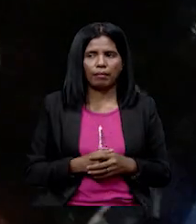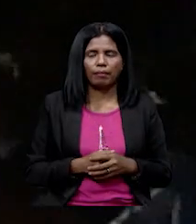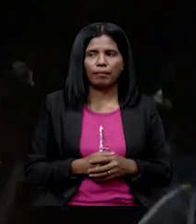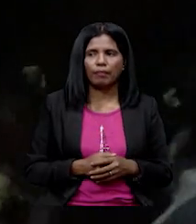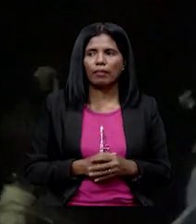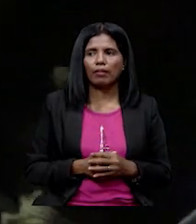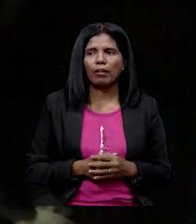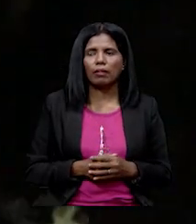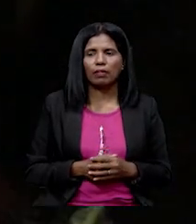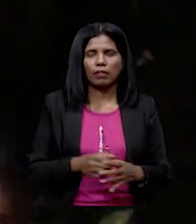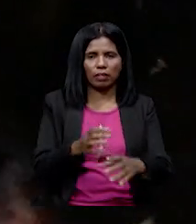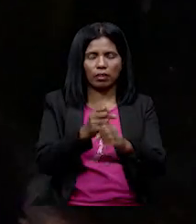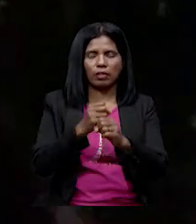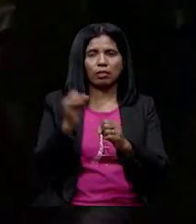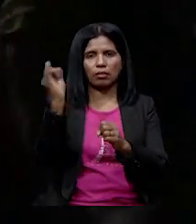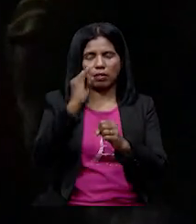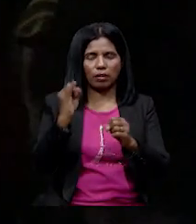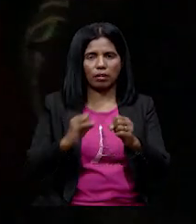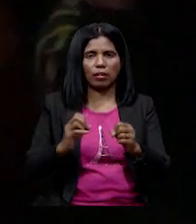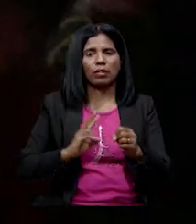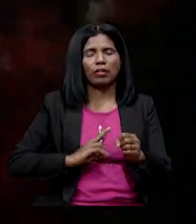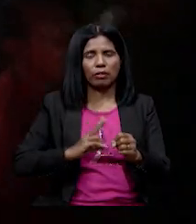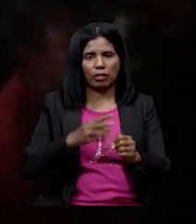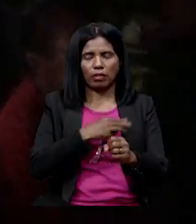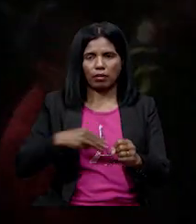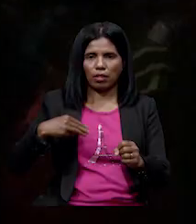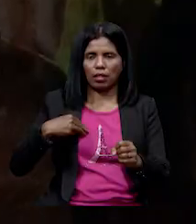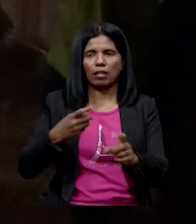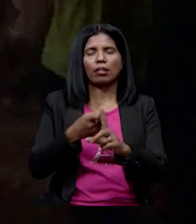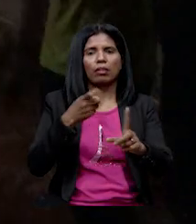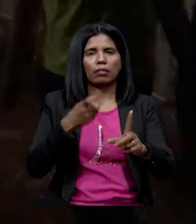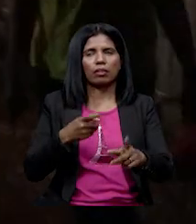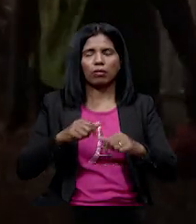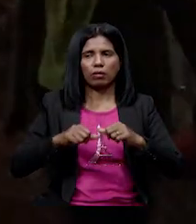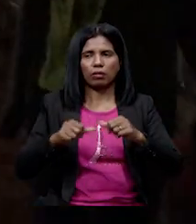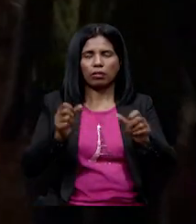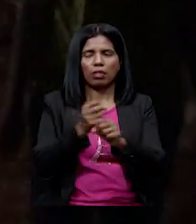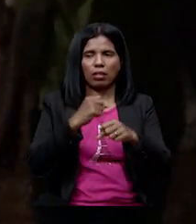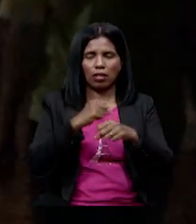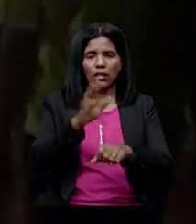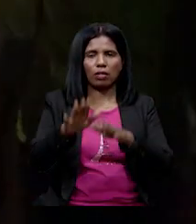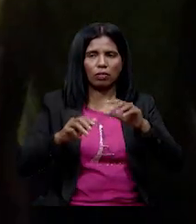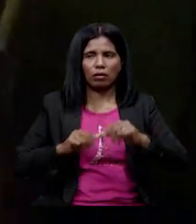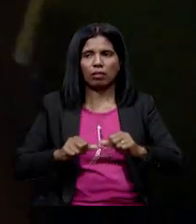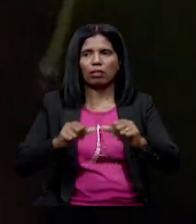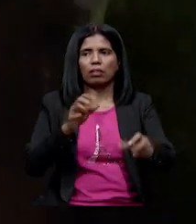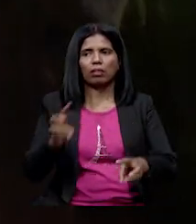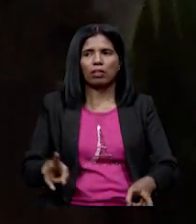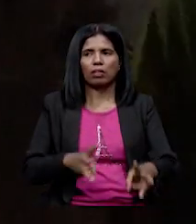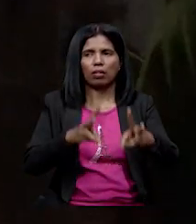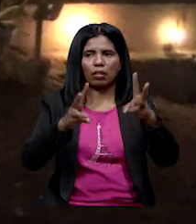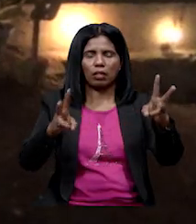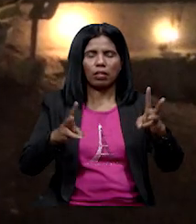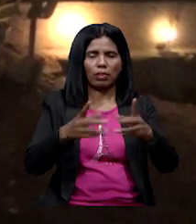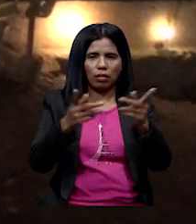tidak. Hafu in simu estatua San Zeno inen Virgen Maria, sarani husi bairo ruane, continua halo prosesau, husi estrada bot, toi sarani